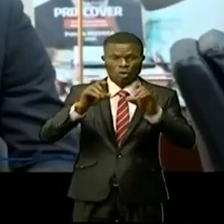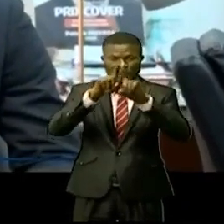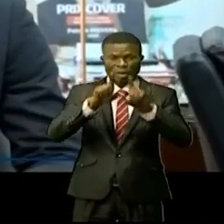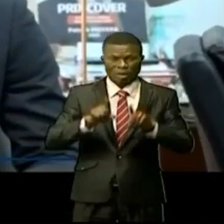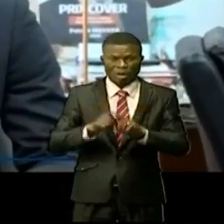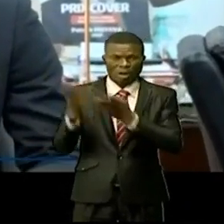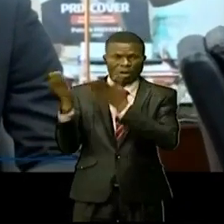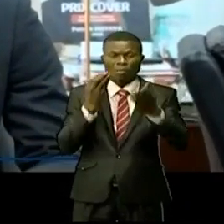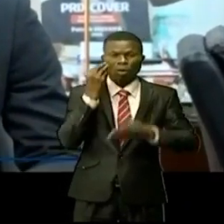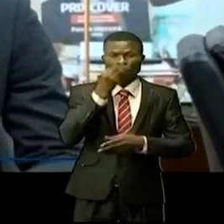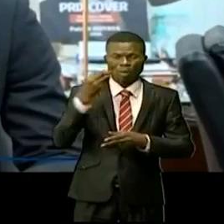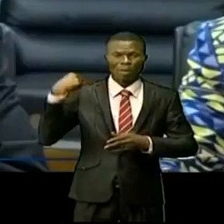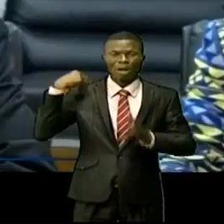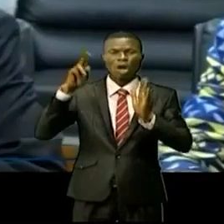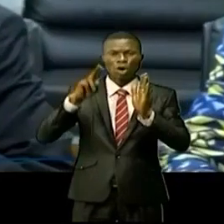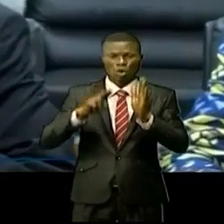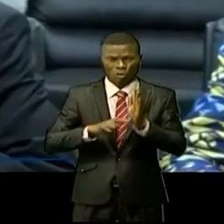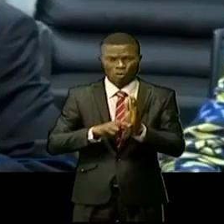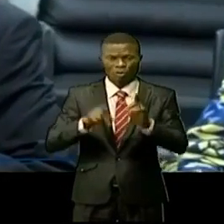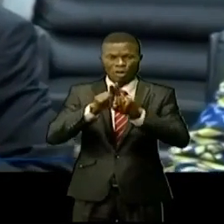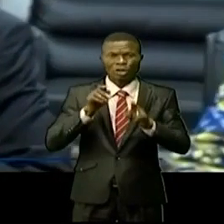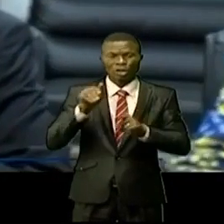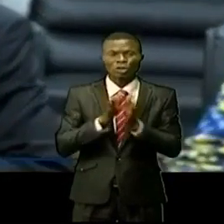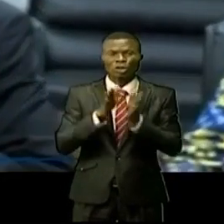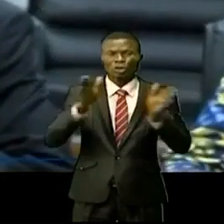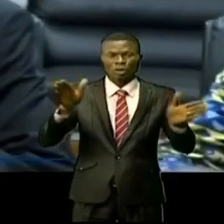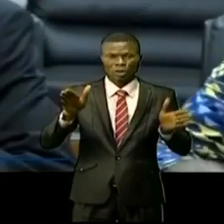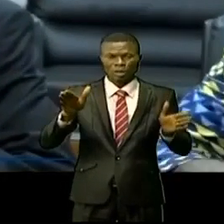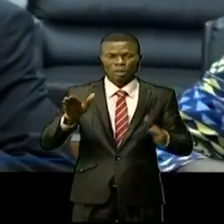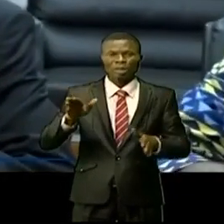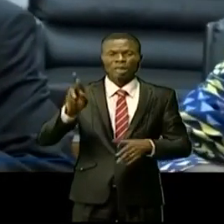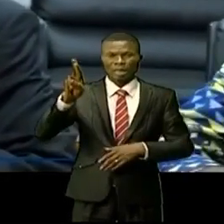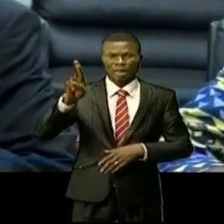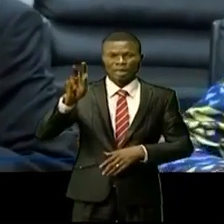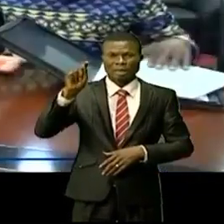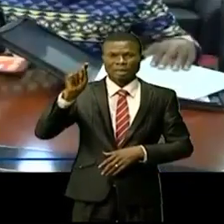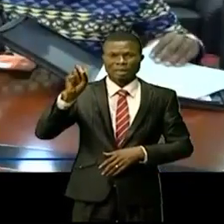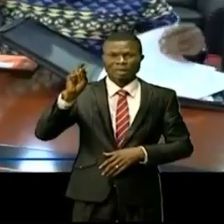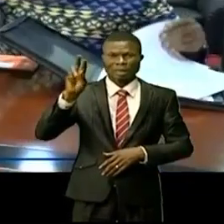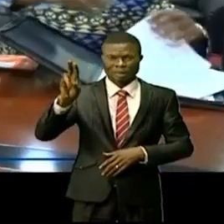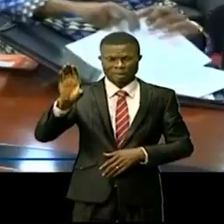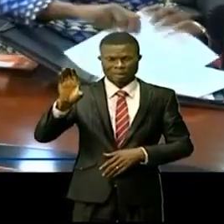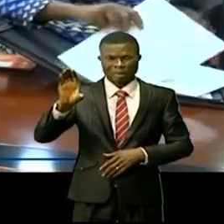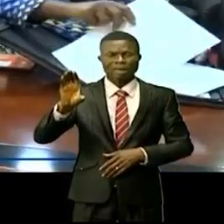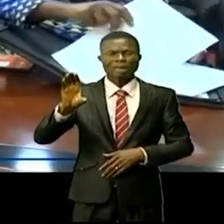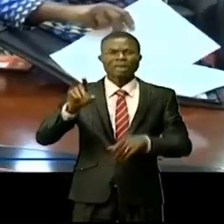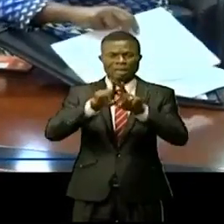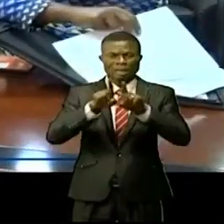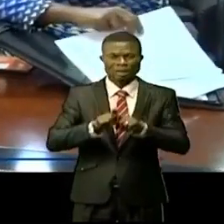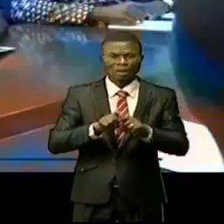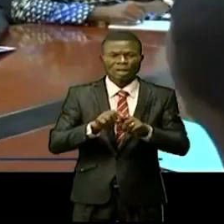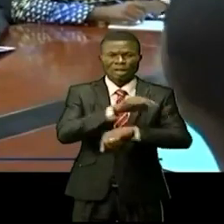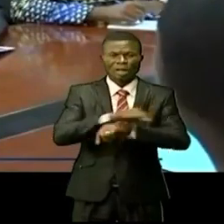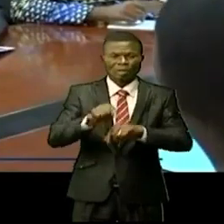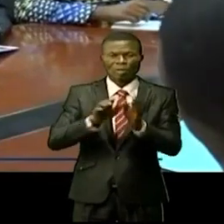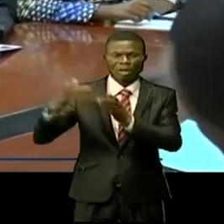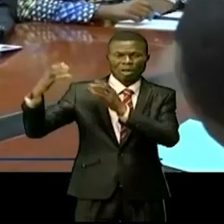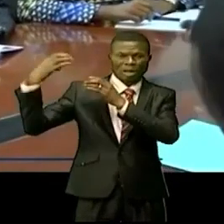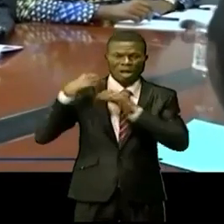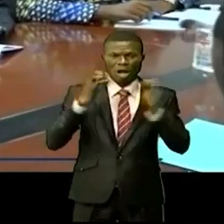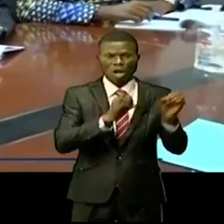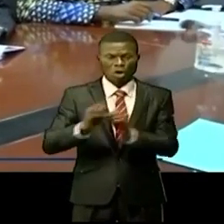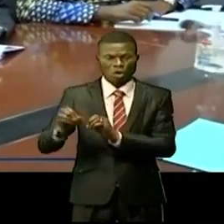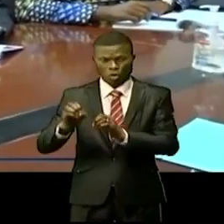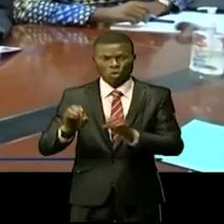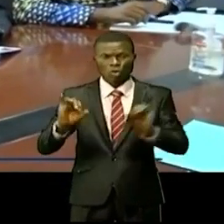Médias, porte-parole du gouvernement, le directeur général de la radio-télévision nationale RTNC et la direction générale en charge de l'organisation de